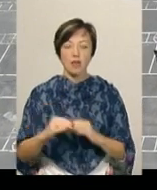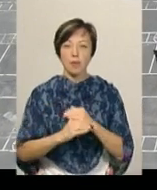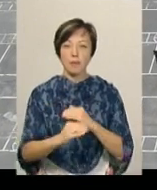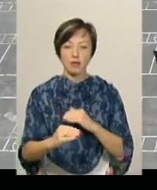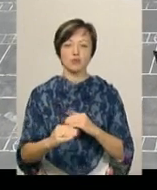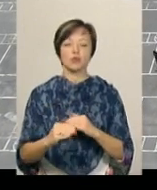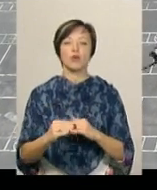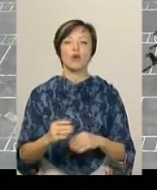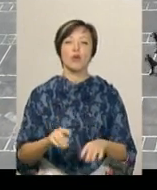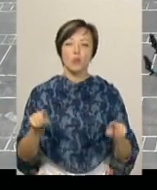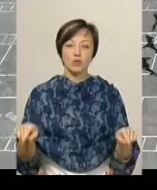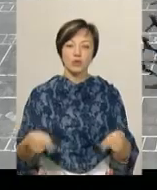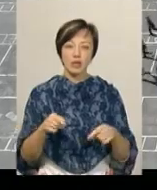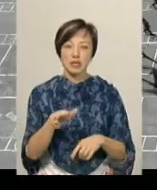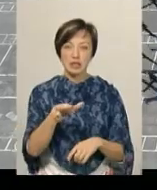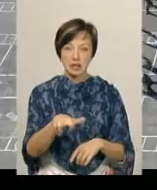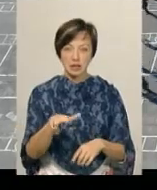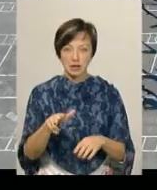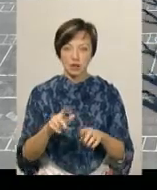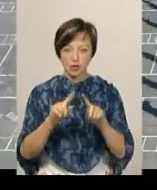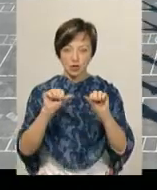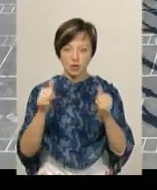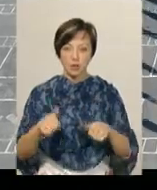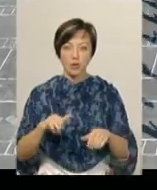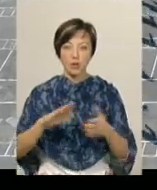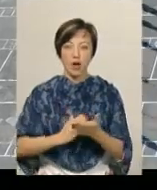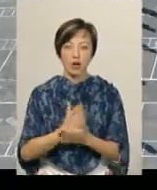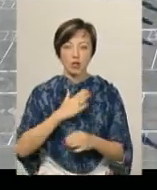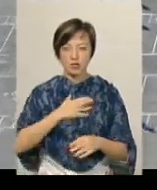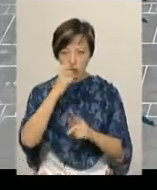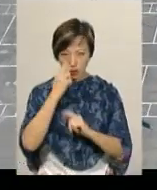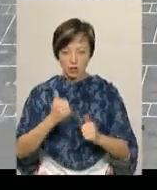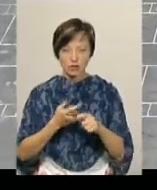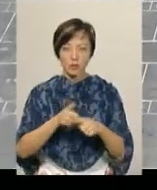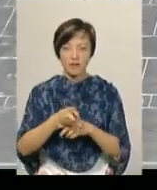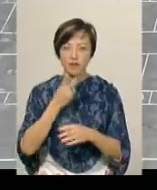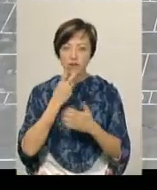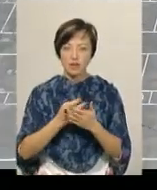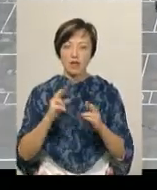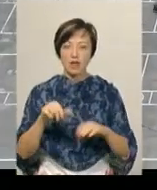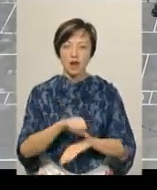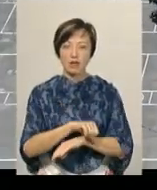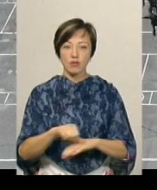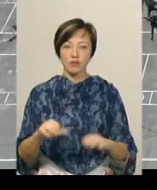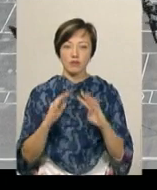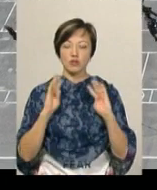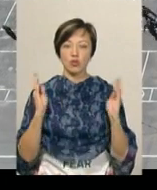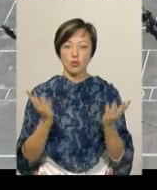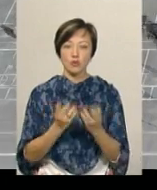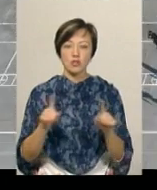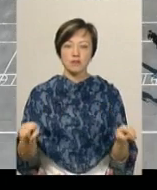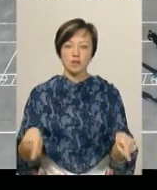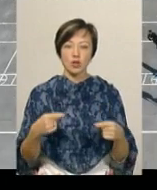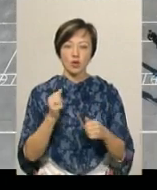Вишу вони утворили спочатку тризуб, а потім мапу нашої держави. На цьому відео видно, як прикордонники вишиковуються, аби